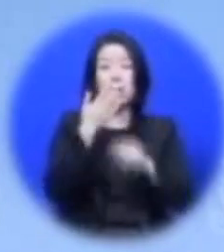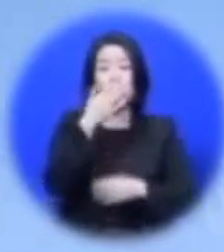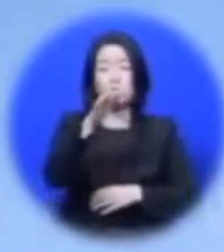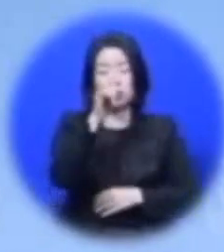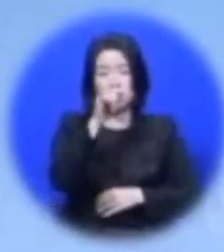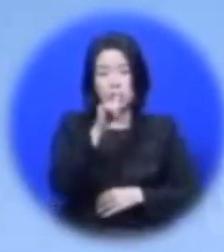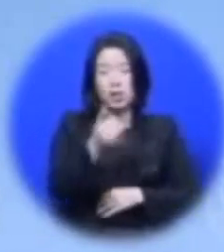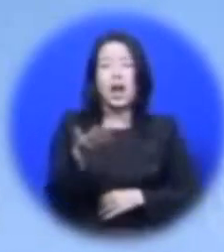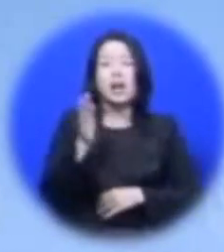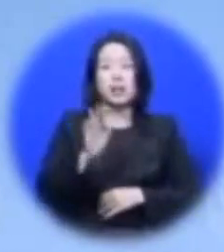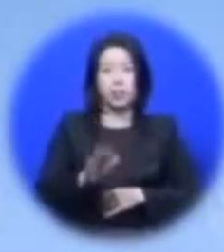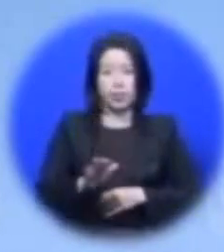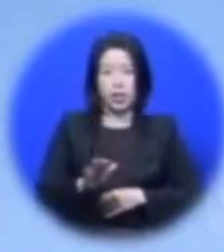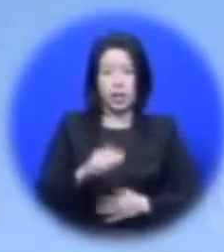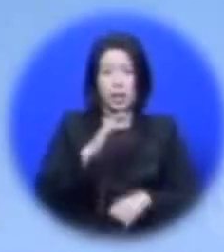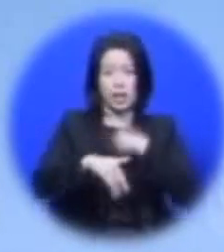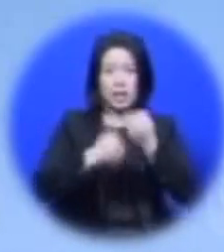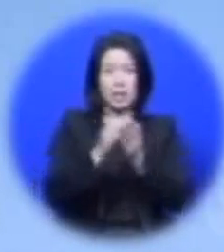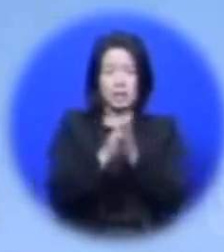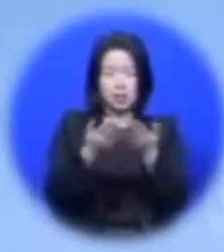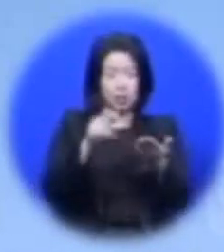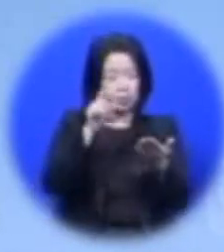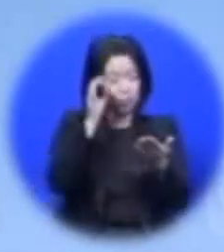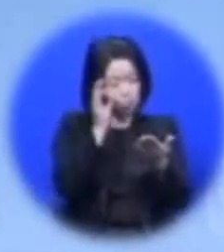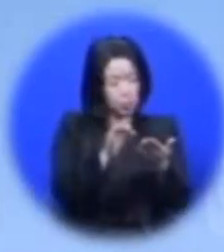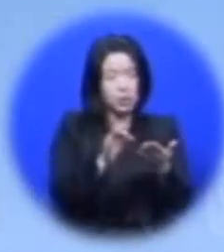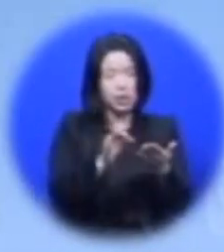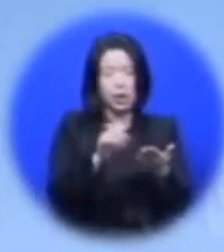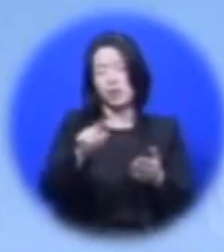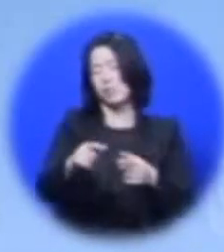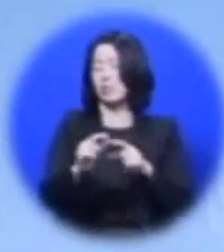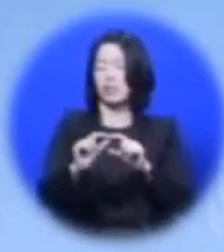그런데 성경을 보니까 그렇지 않아요.